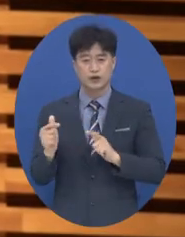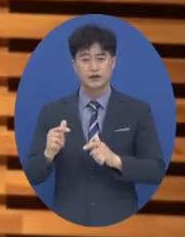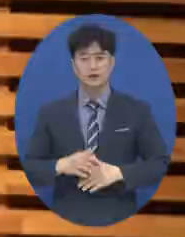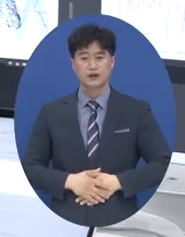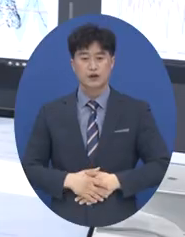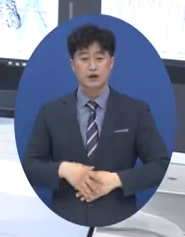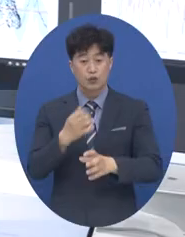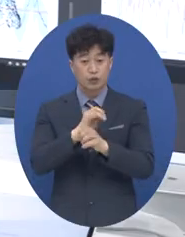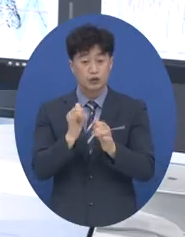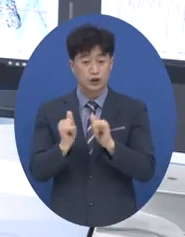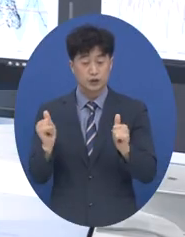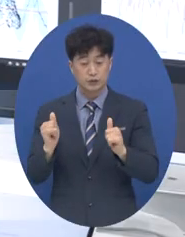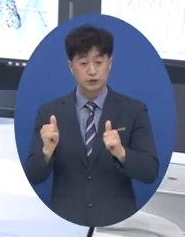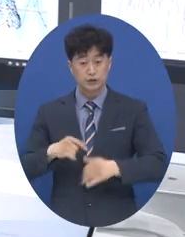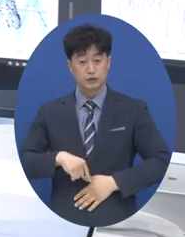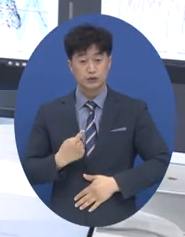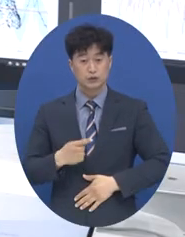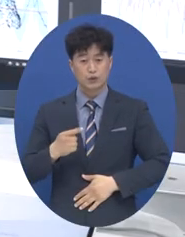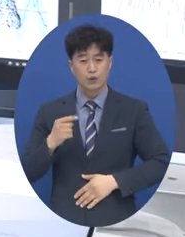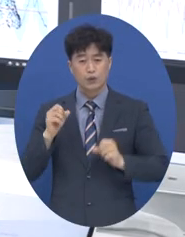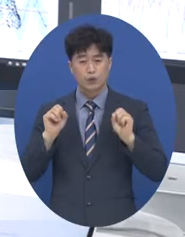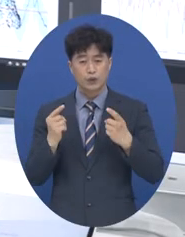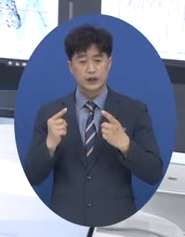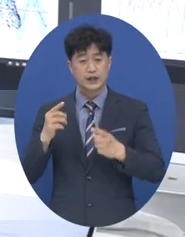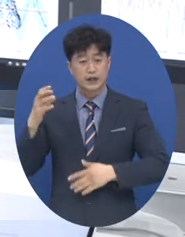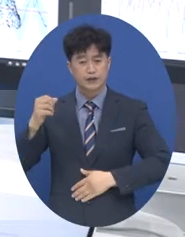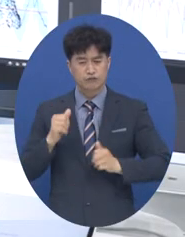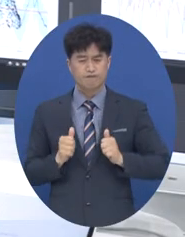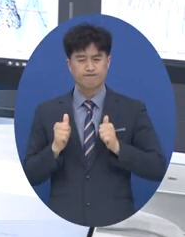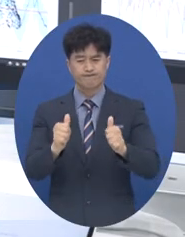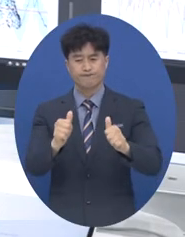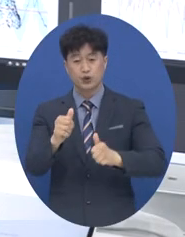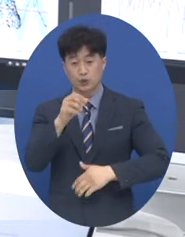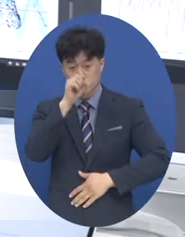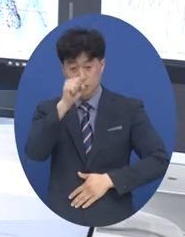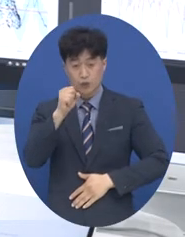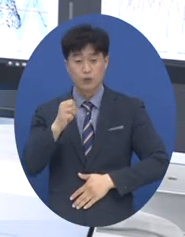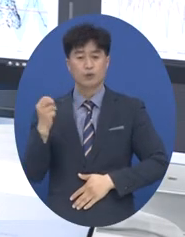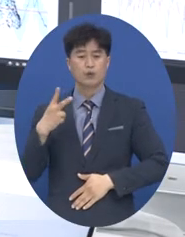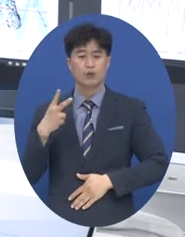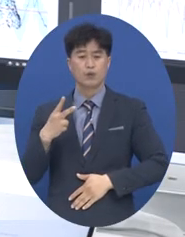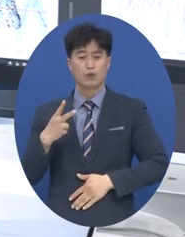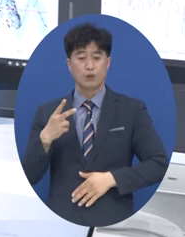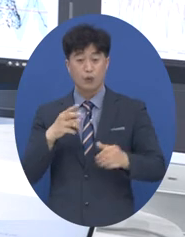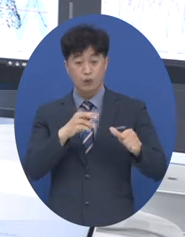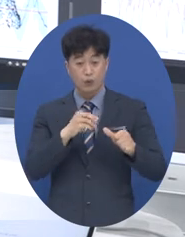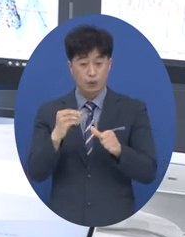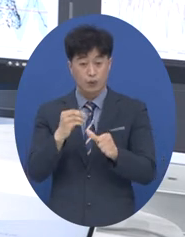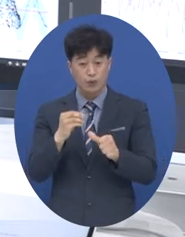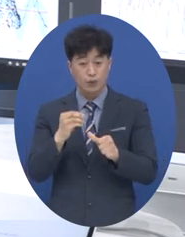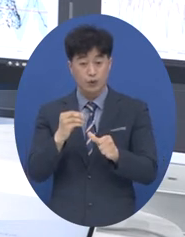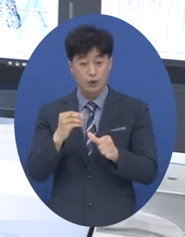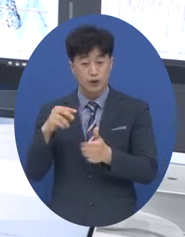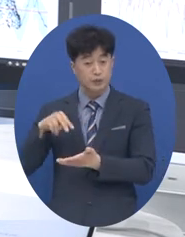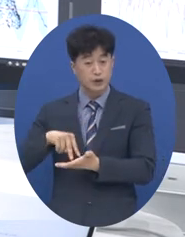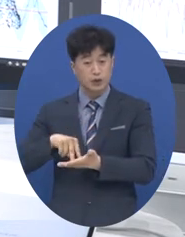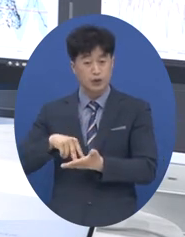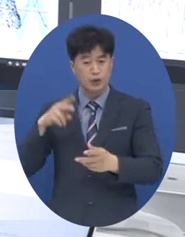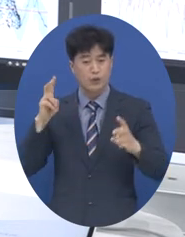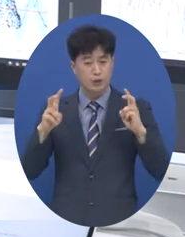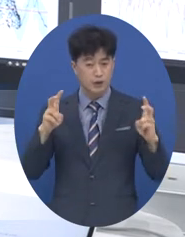있습니다. 연구자 자체가 동기를 갖고 열심히 할수 있는 부분도 좋을 것 같고, 또 고용